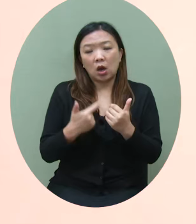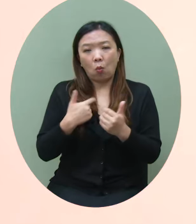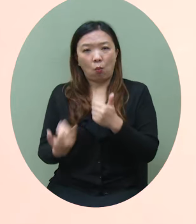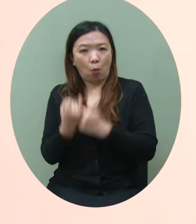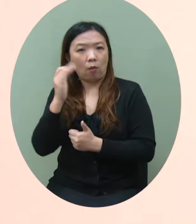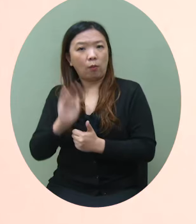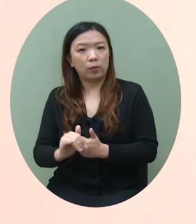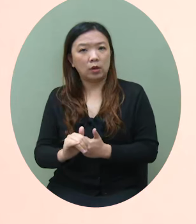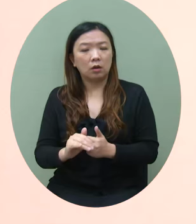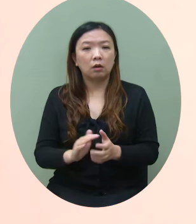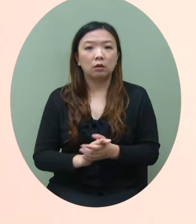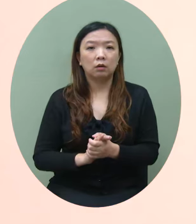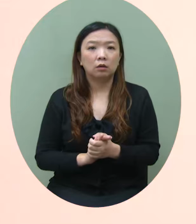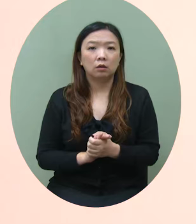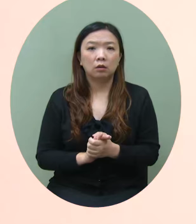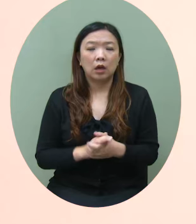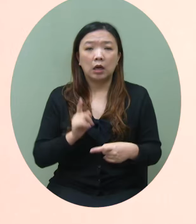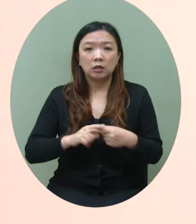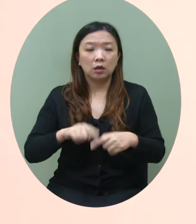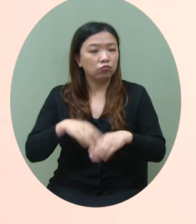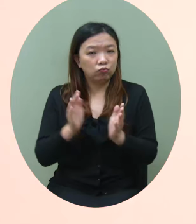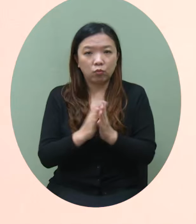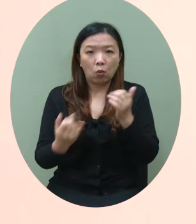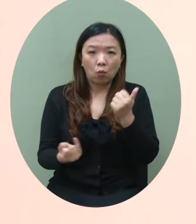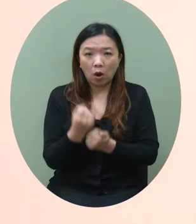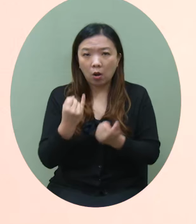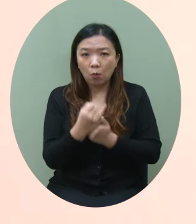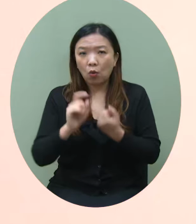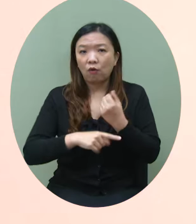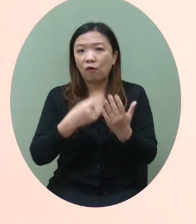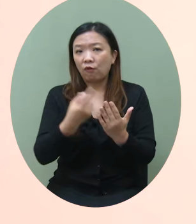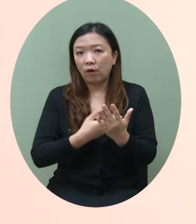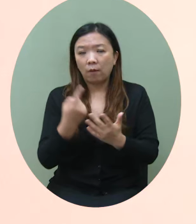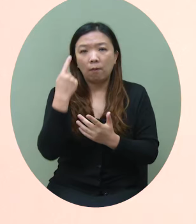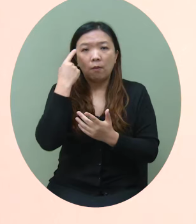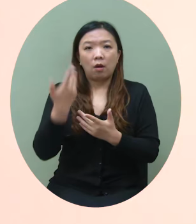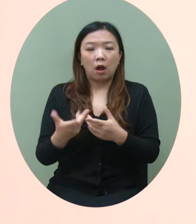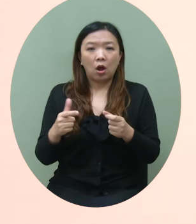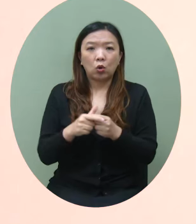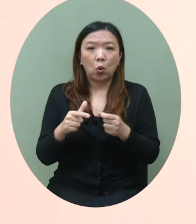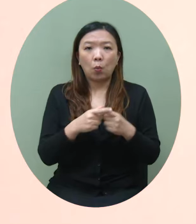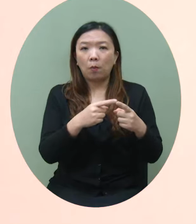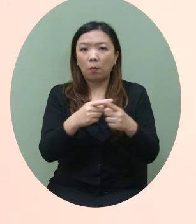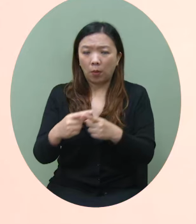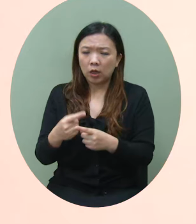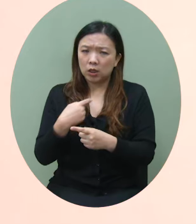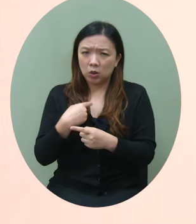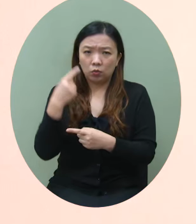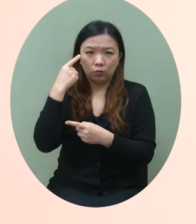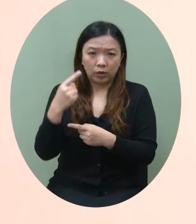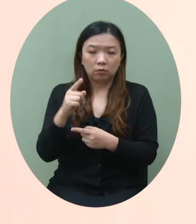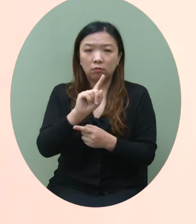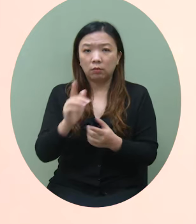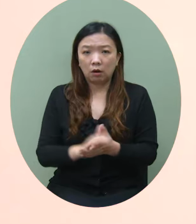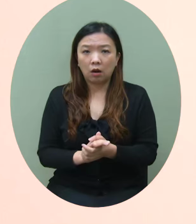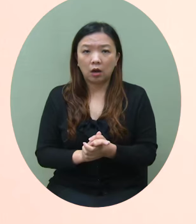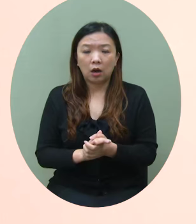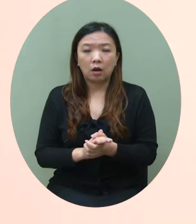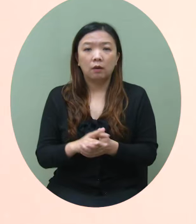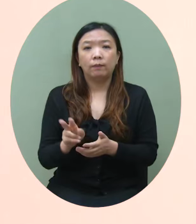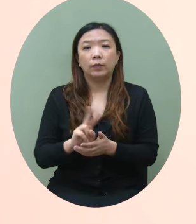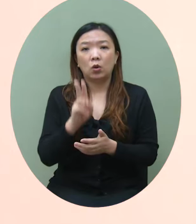這個是完全違背了法治的精神以及公民、社會應有的價值觀所以同樣地如果